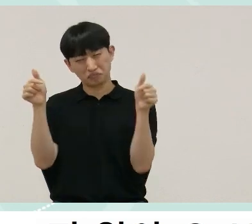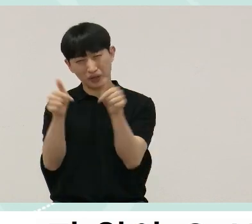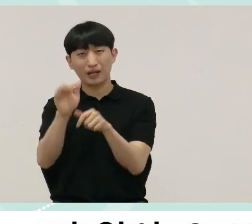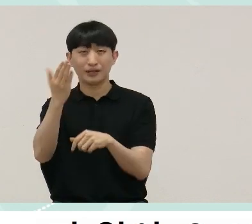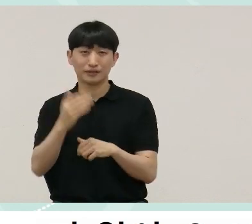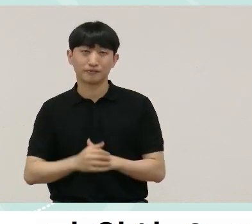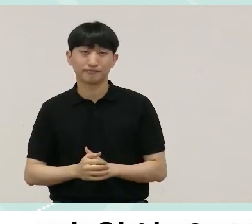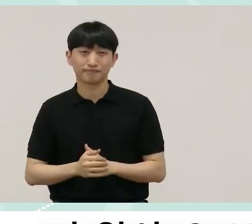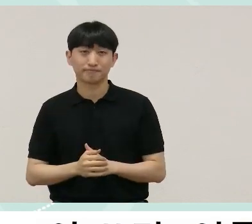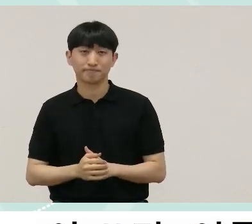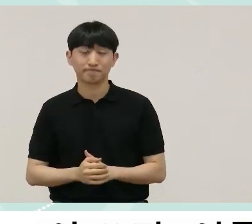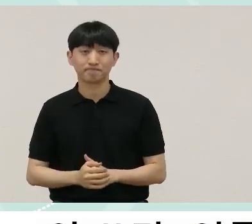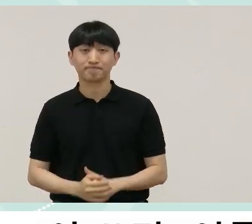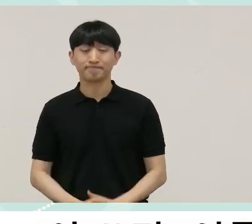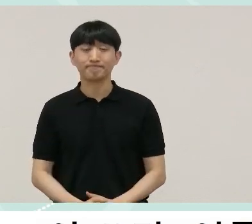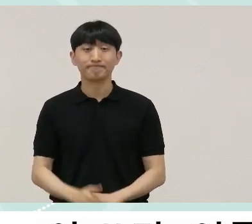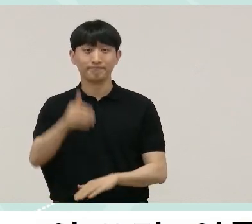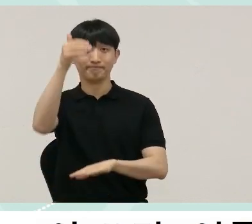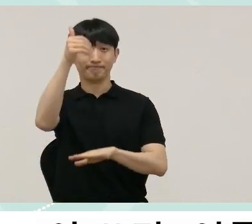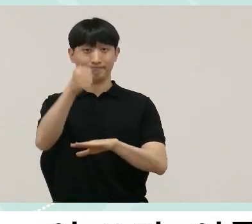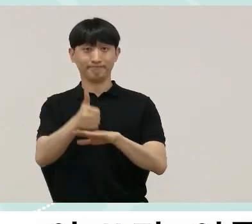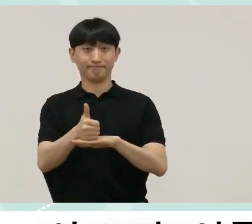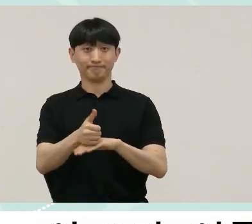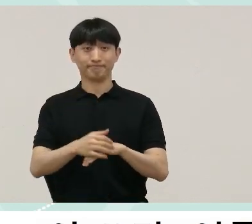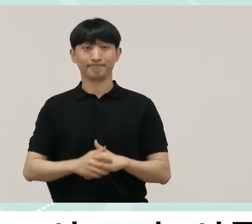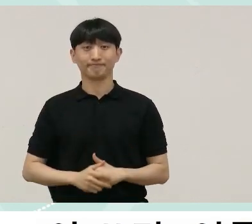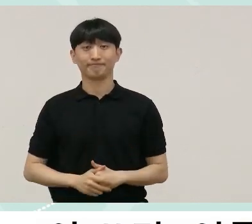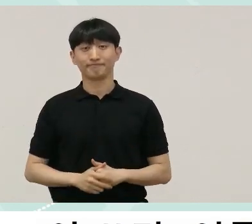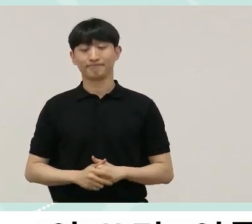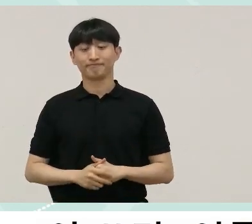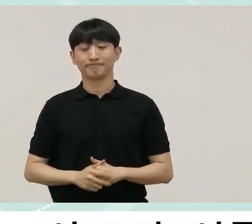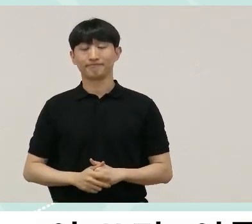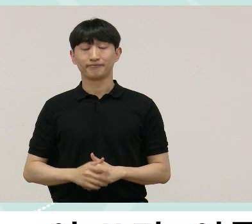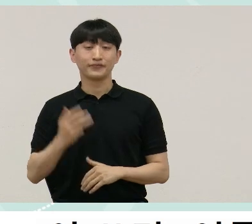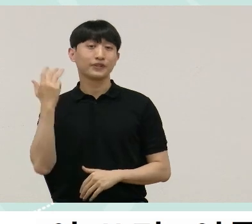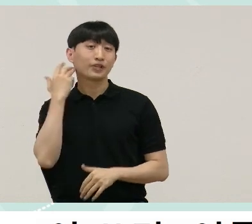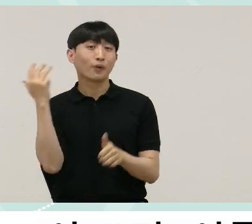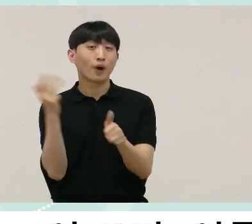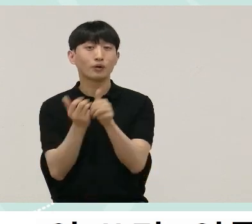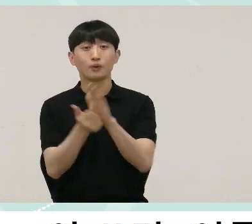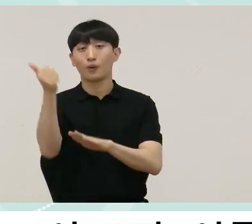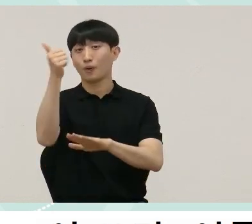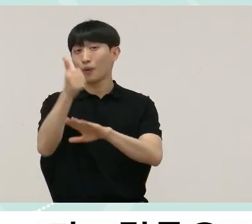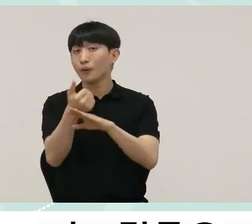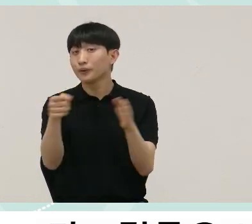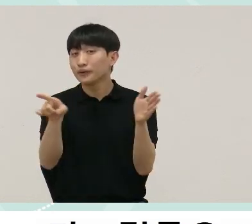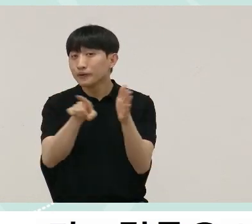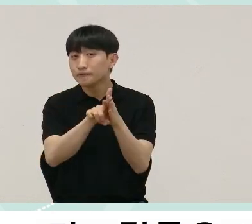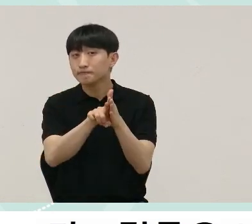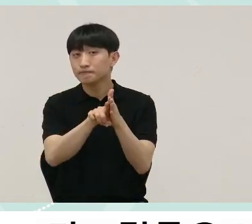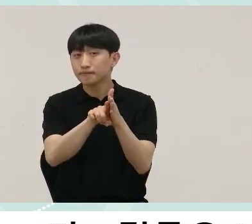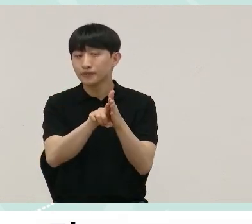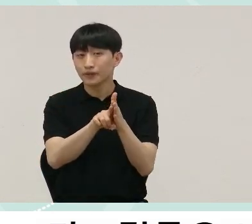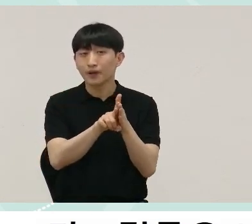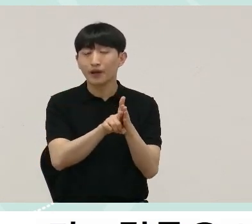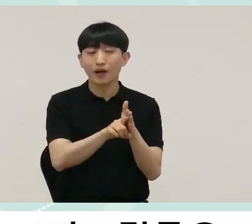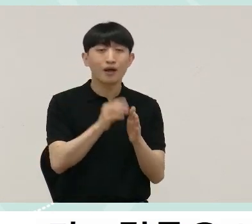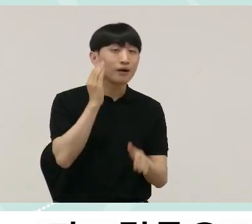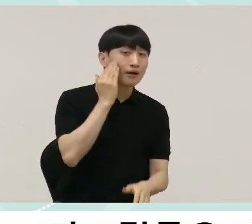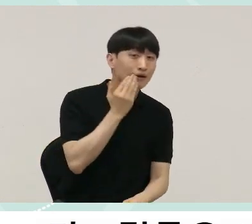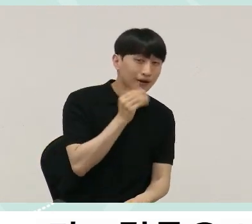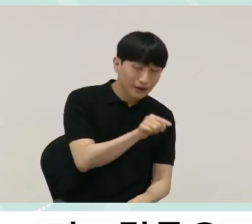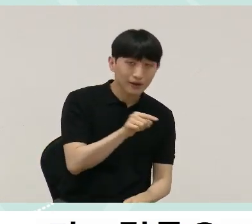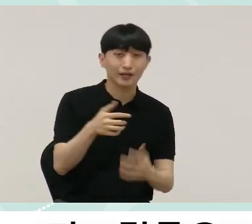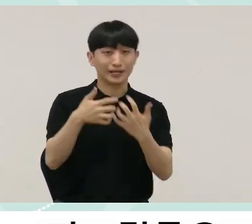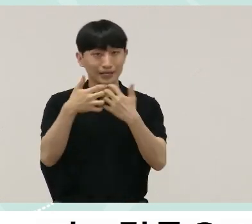네, 결론을 내보도록 하겠습니다. 성공적인 인공호흡을 보이기 위해서는 이렇게 환자,